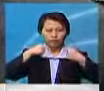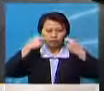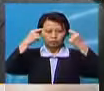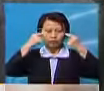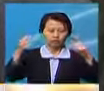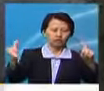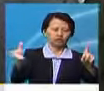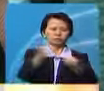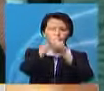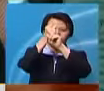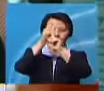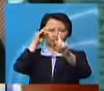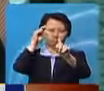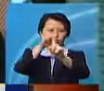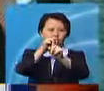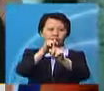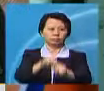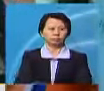mencapai matlamat berkenaan.